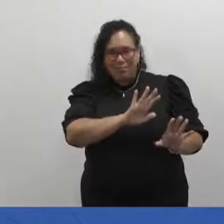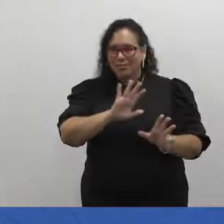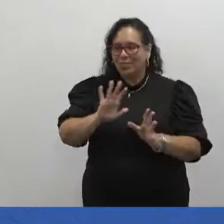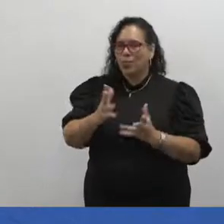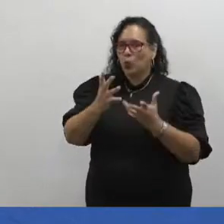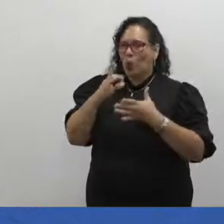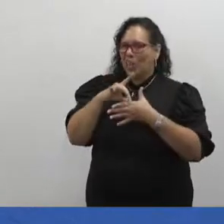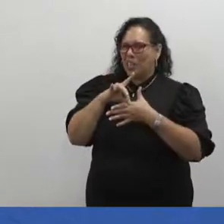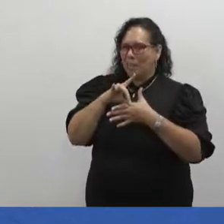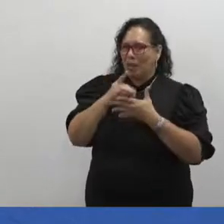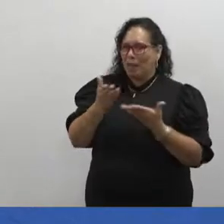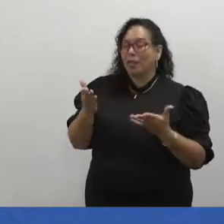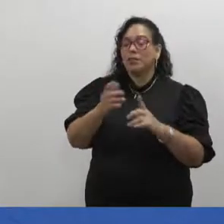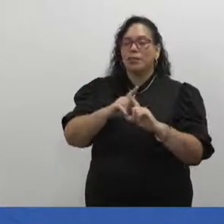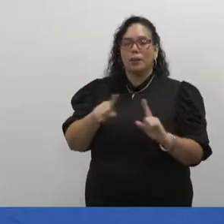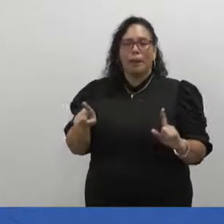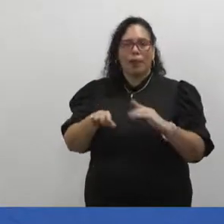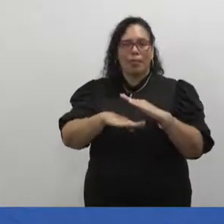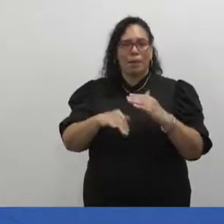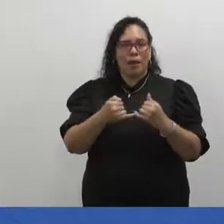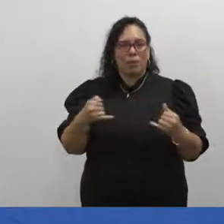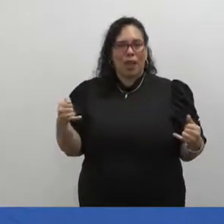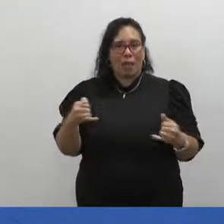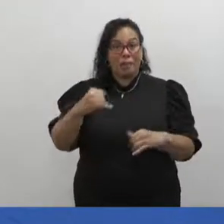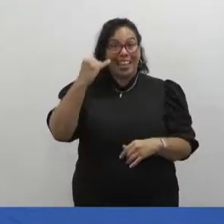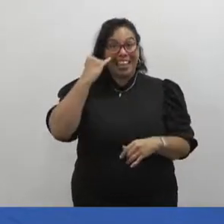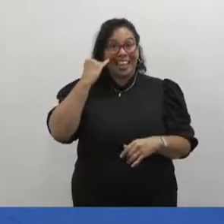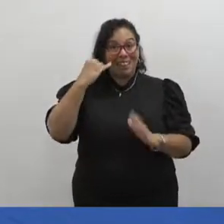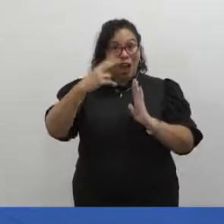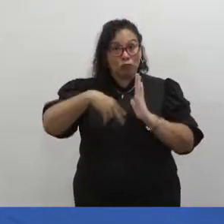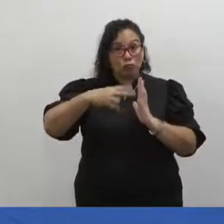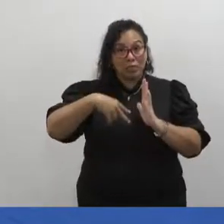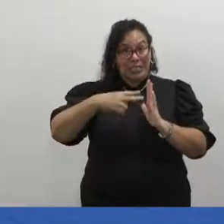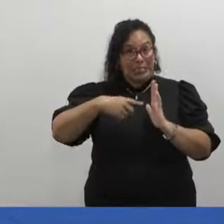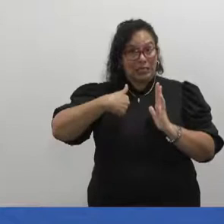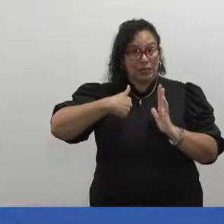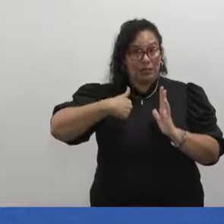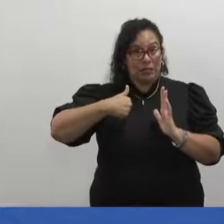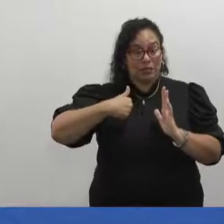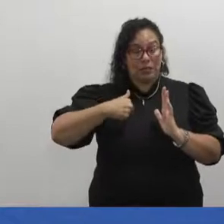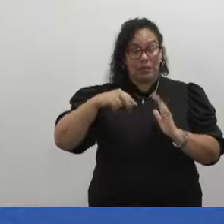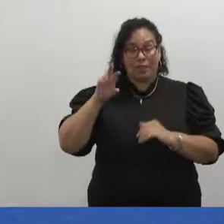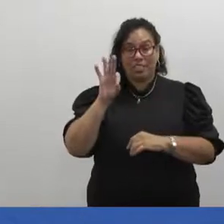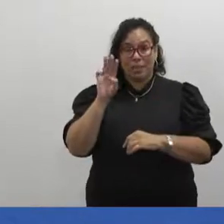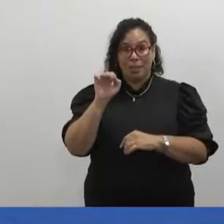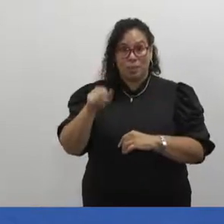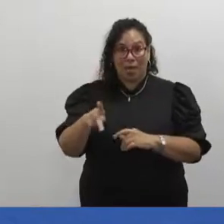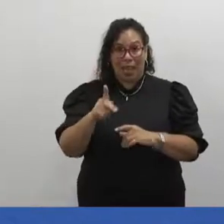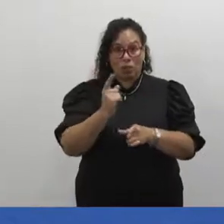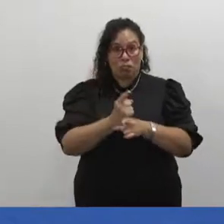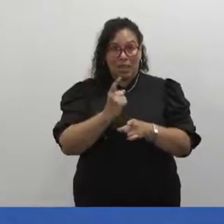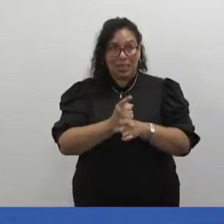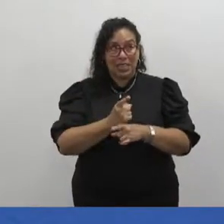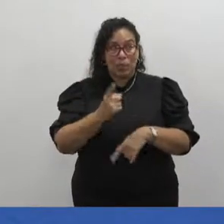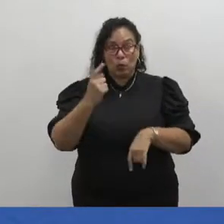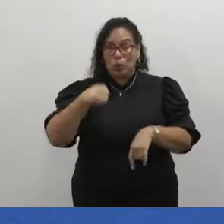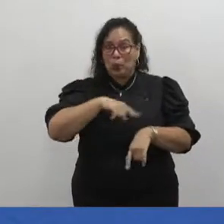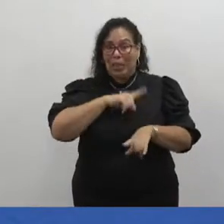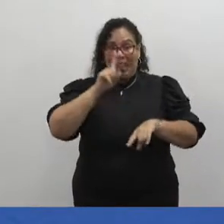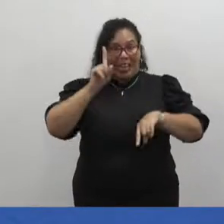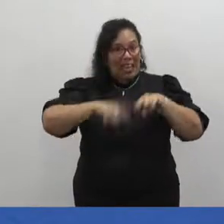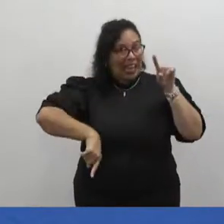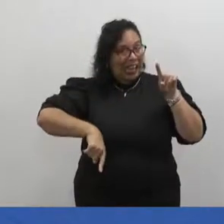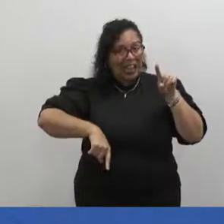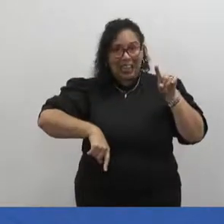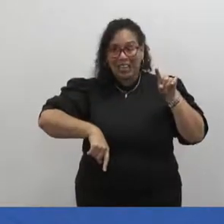hái hay đây cái dương từ thua về sang chỉ thay một đòn tiên dương trong mười hai phép của bộ cả tha dương bàn pra